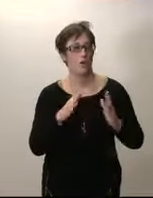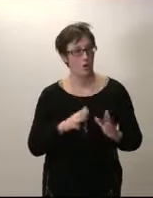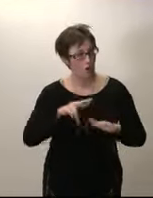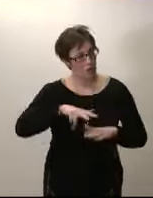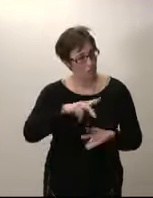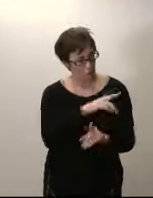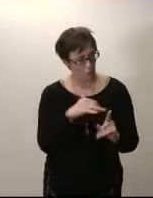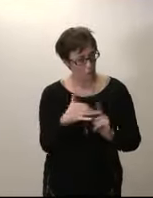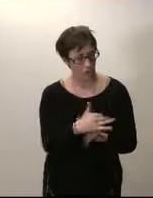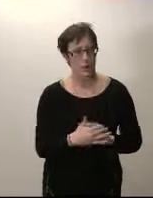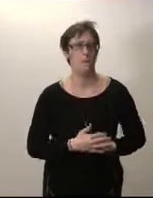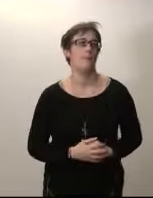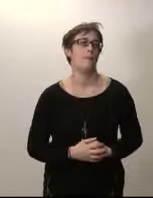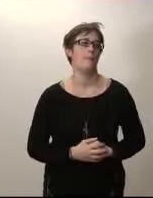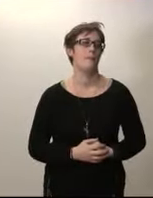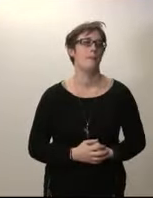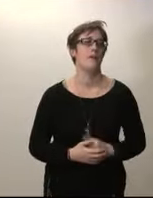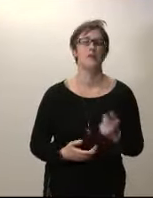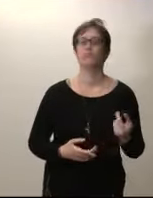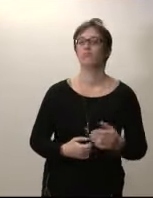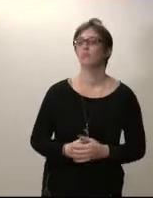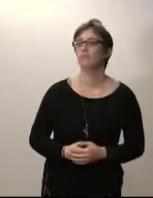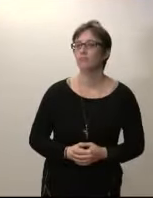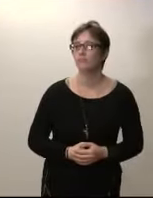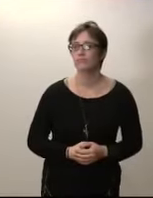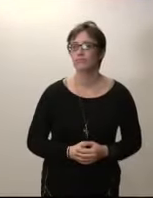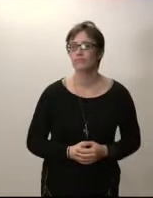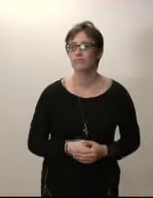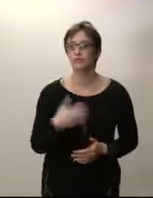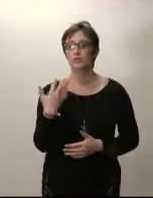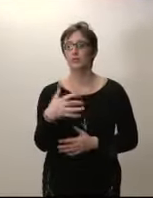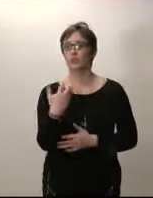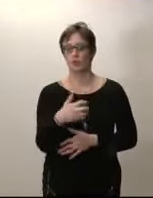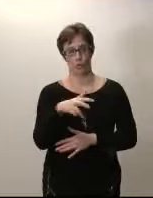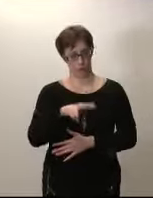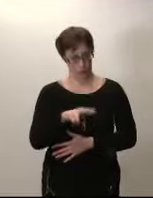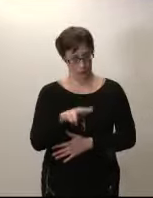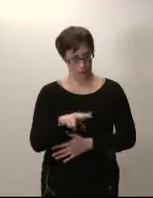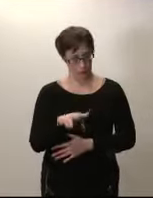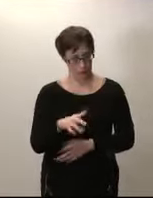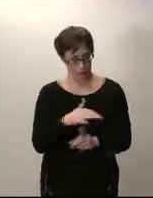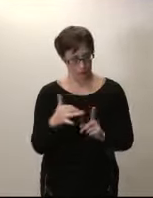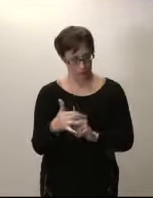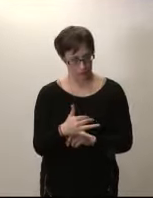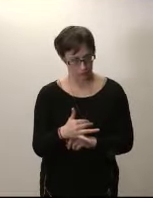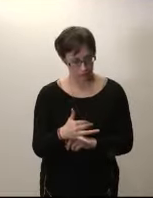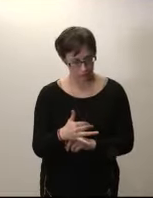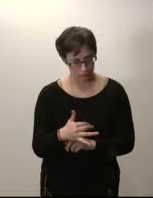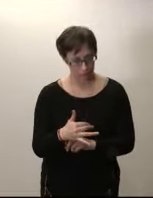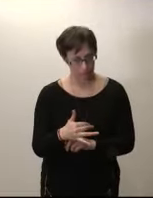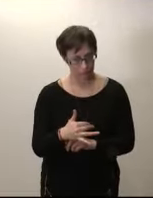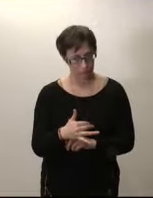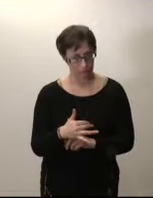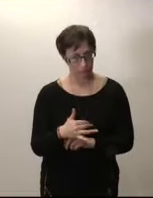Vous allez nous faire croire que ces 500 logements... Allez-y. Vous allez nous faire croire que ces 500